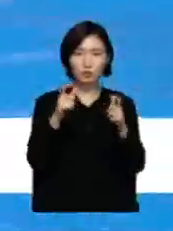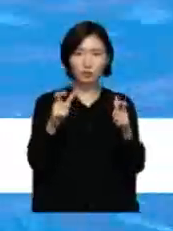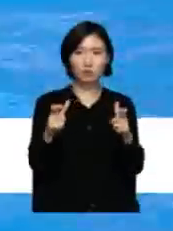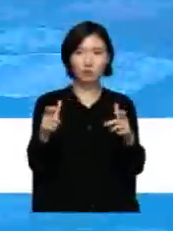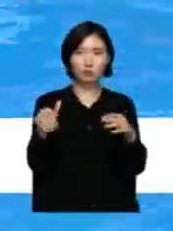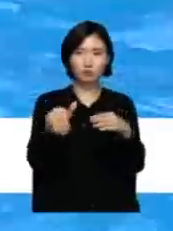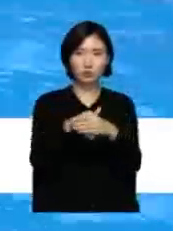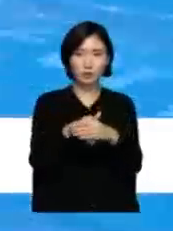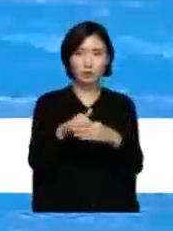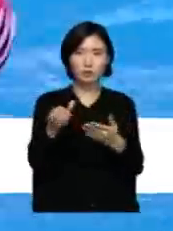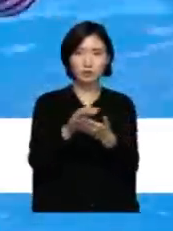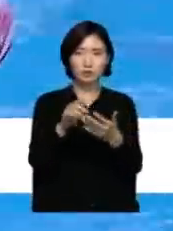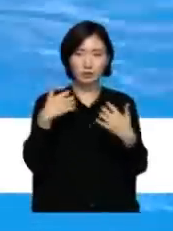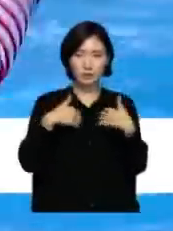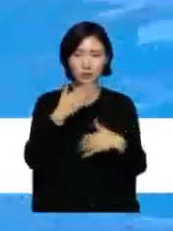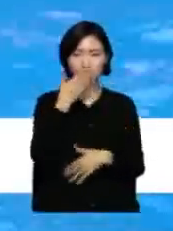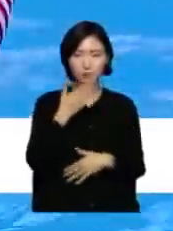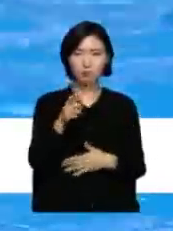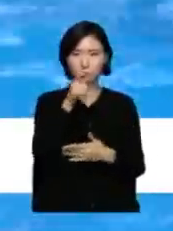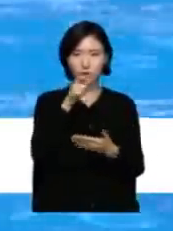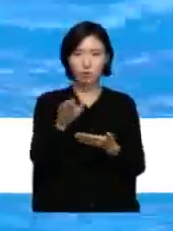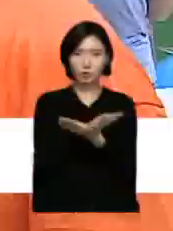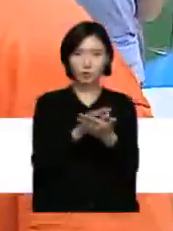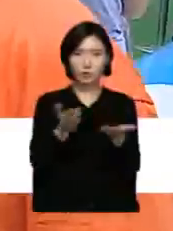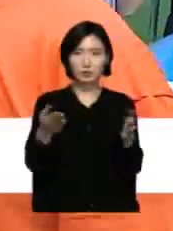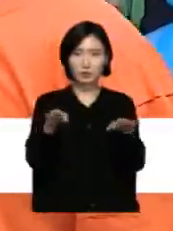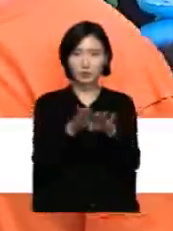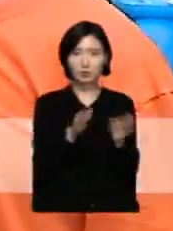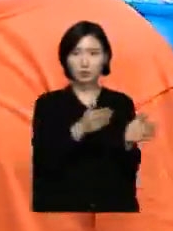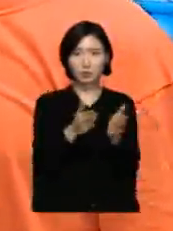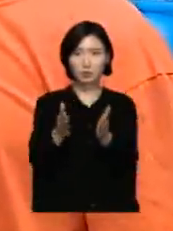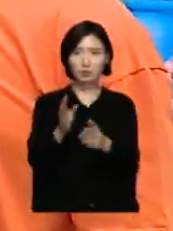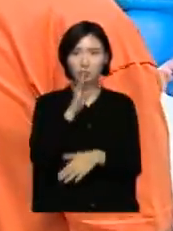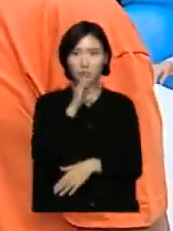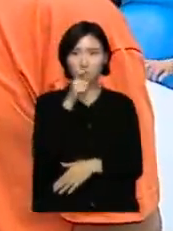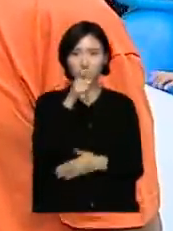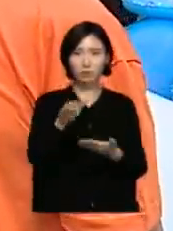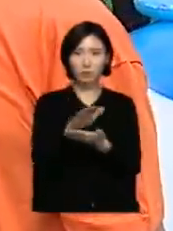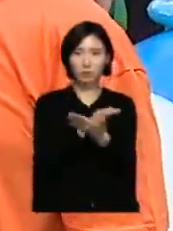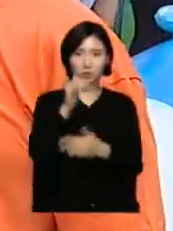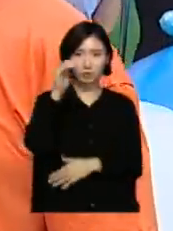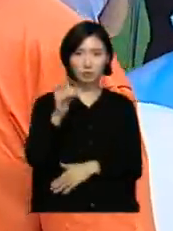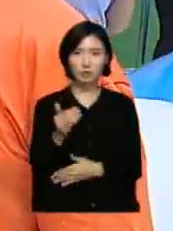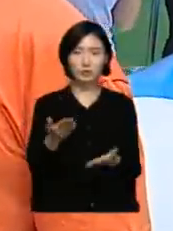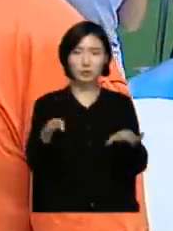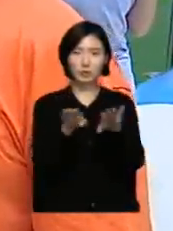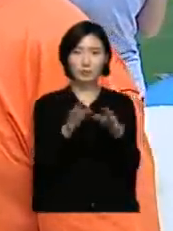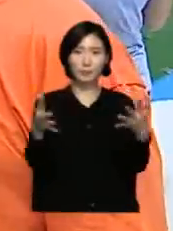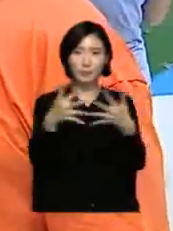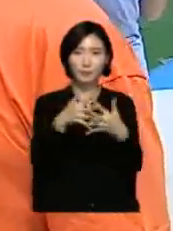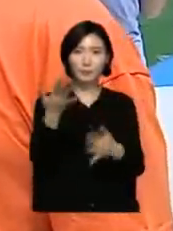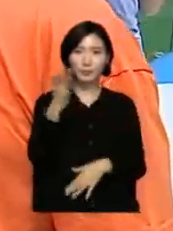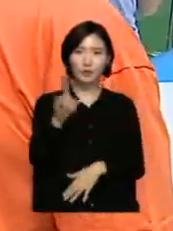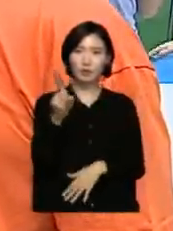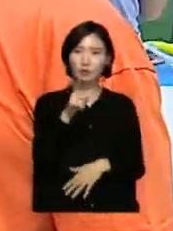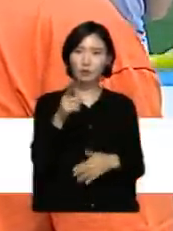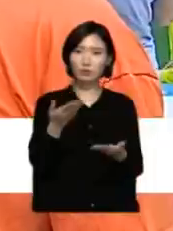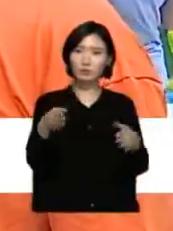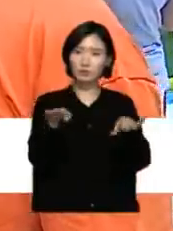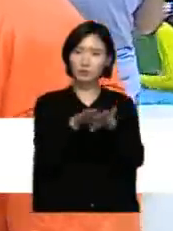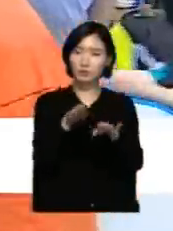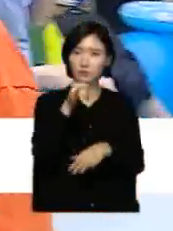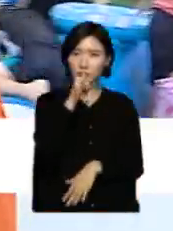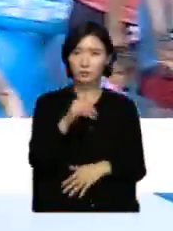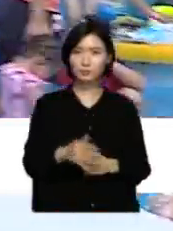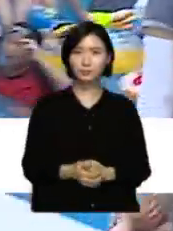있는 워터파크를 마련한 겁니다. 네, 제가 잠시 둘러보니까 정말 워터파크 수준의 시설들이 갖춰져 있는데 네네. 어떤 시설들이 갖춰져